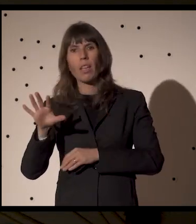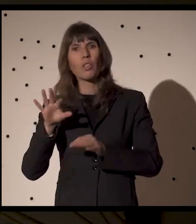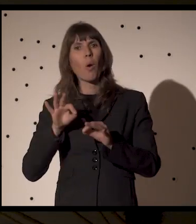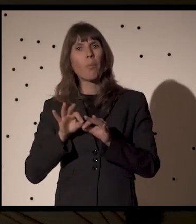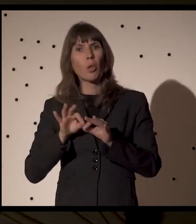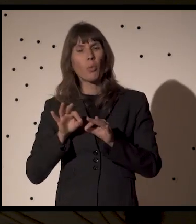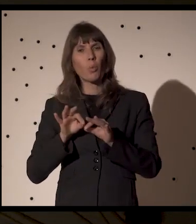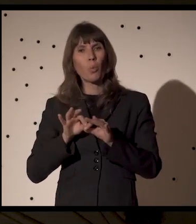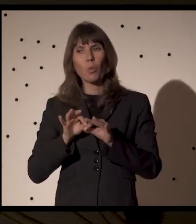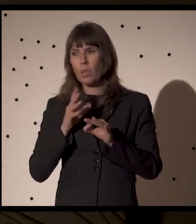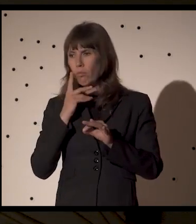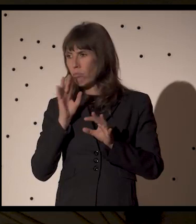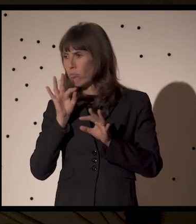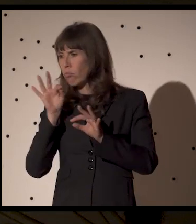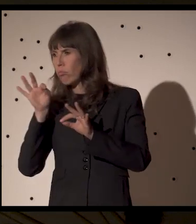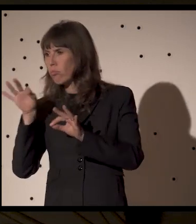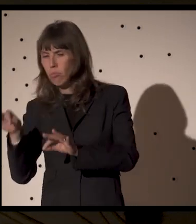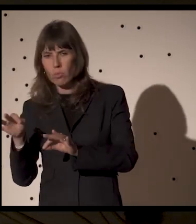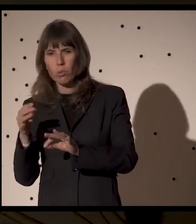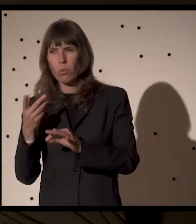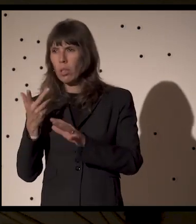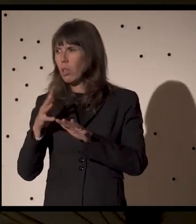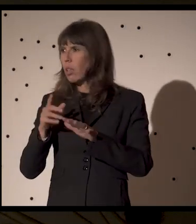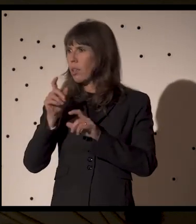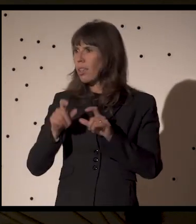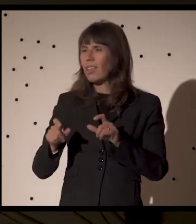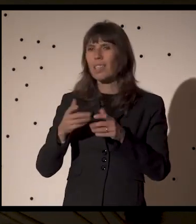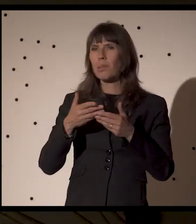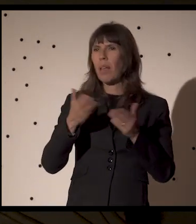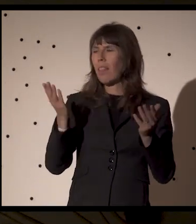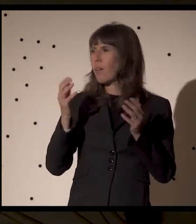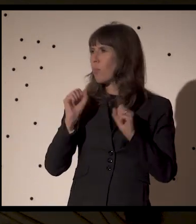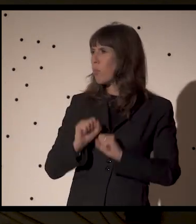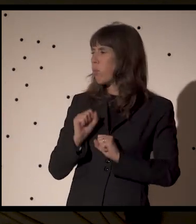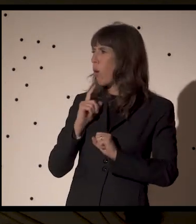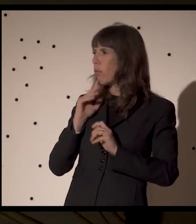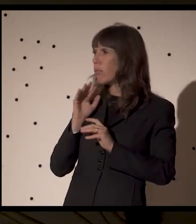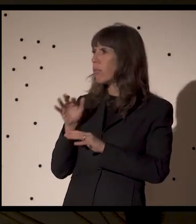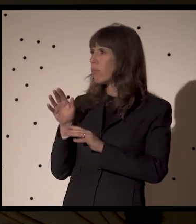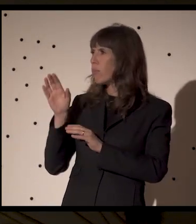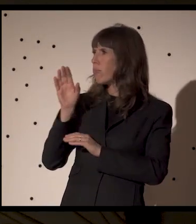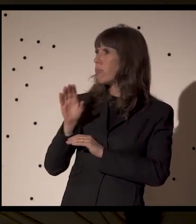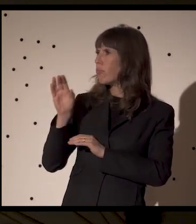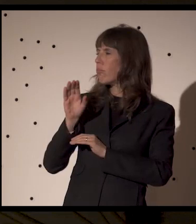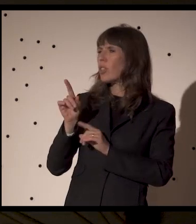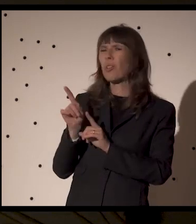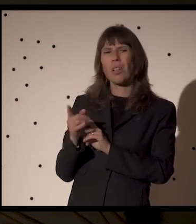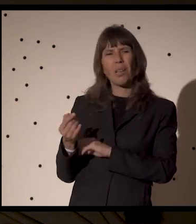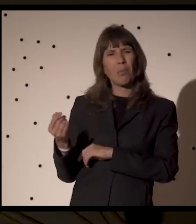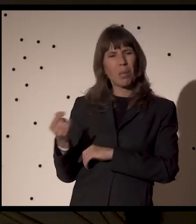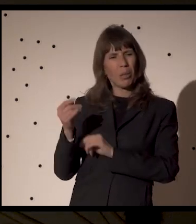immersiva nel paesaggio di una giornata assistendo a una serie di micro rappresentazioni che hanno